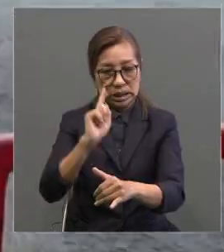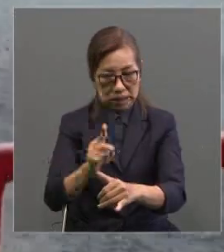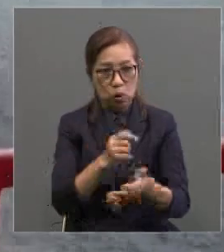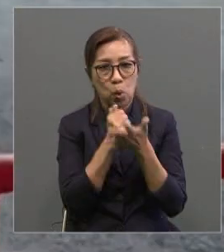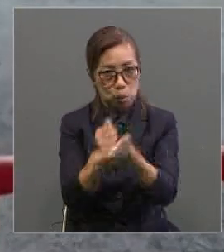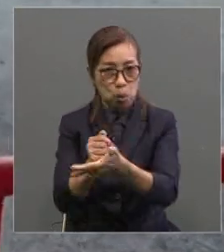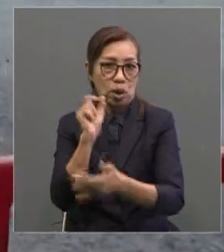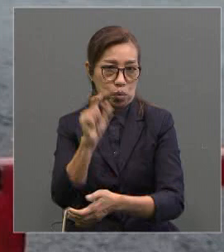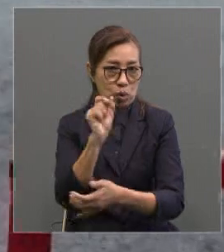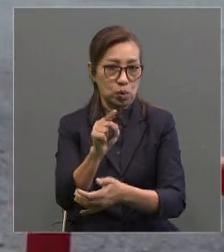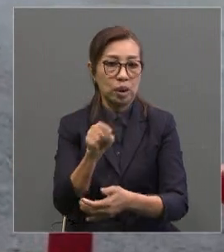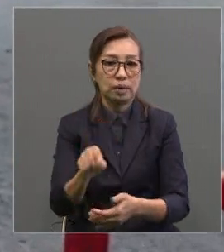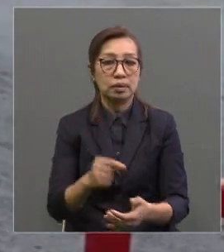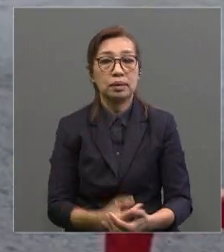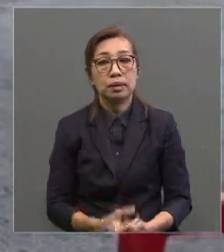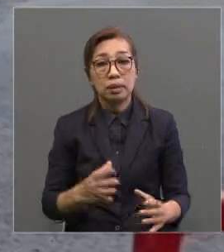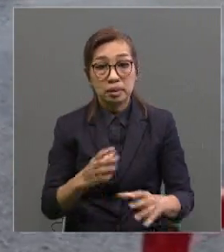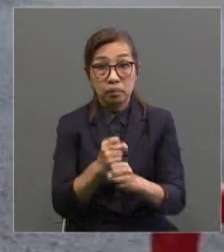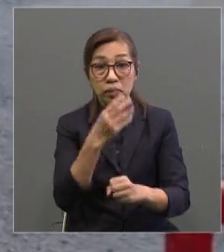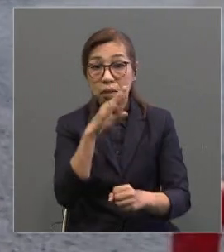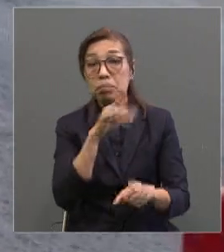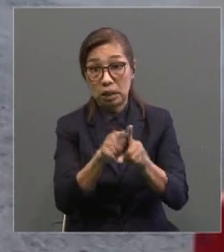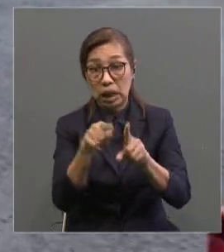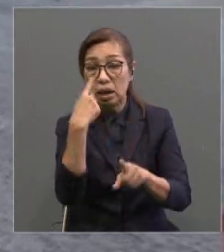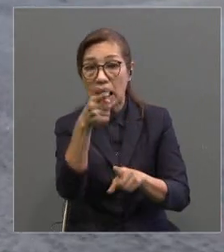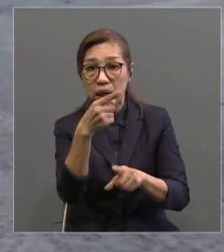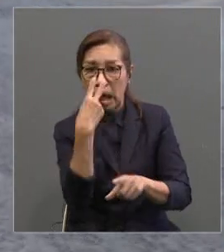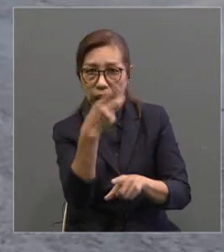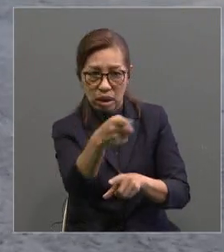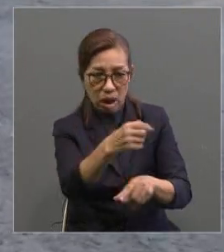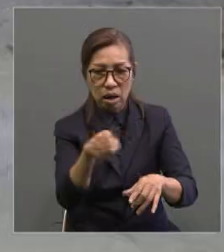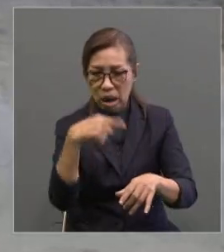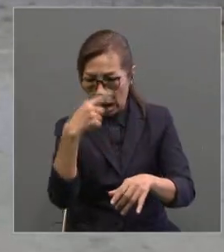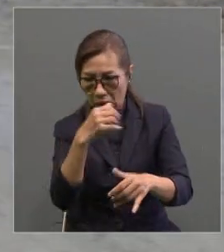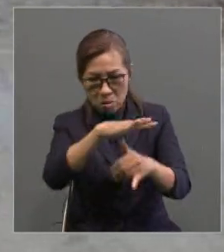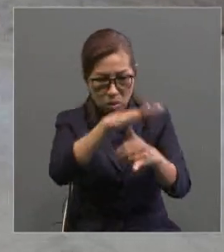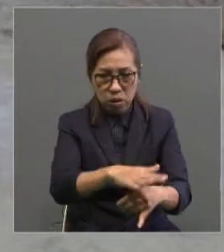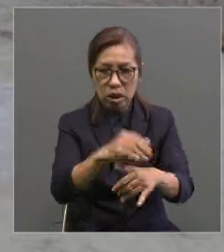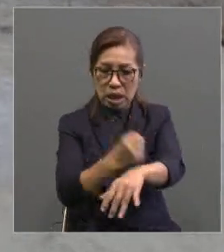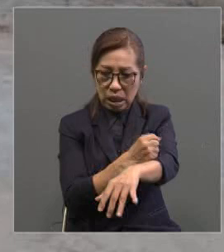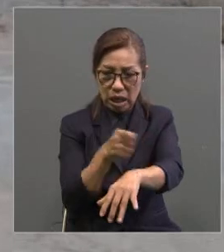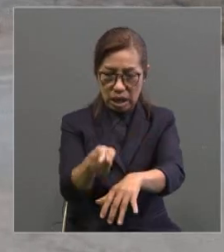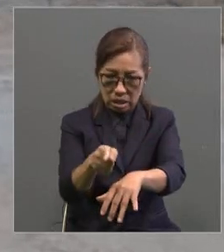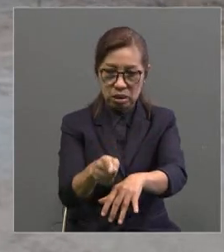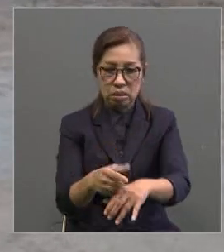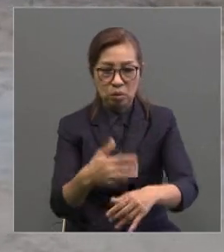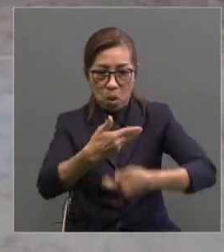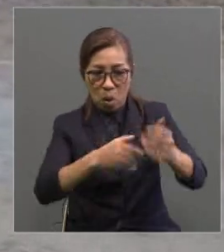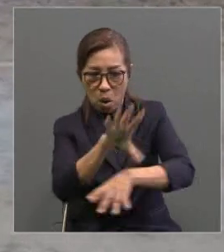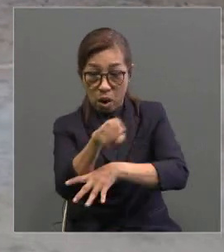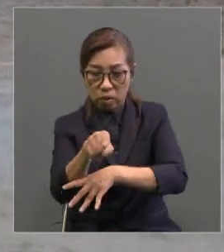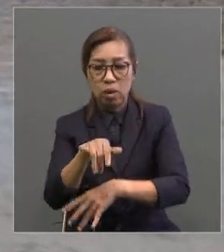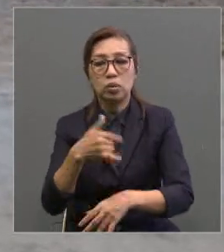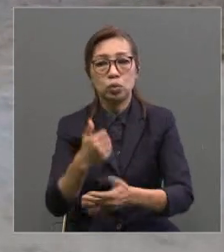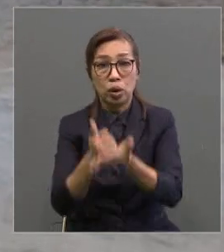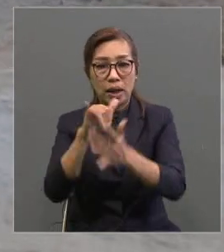เหลืออย่างทันท่วงทีอ่าประชาชนนะครับพบเห็นแรงงานที่ไม่ได้รับความเป็นธรรมหรือว่าขบวนการค้ามนุษย์อันนี้สามารถช่วยเหลือทางการได้